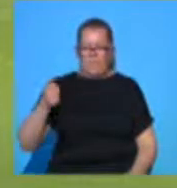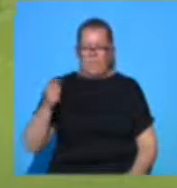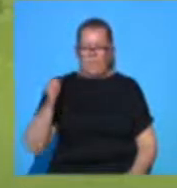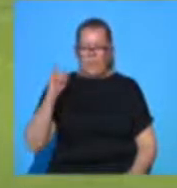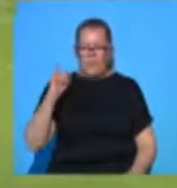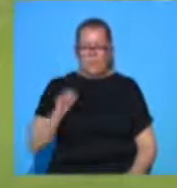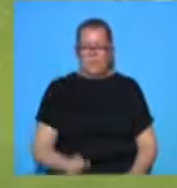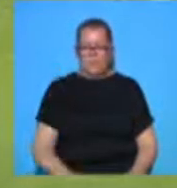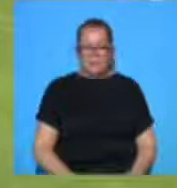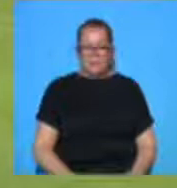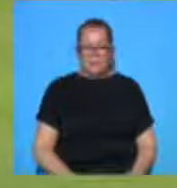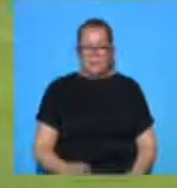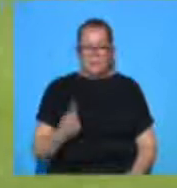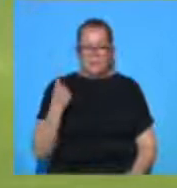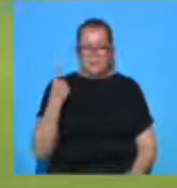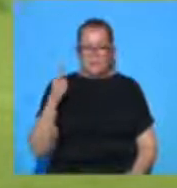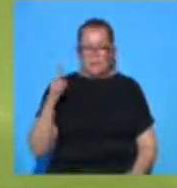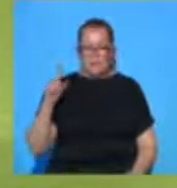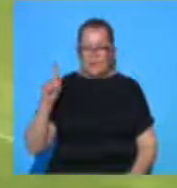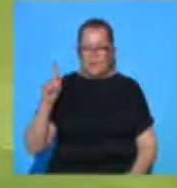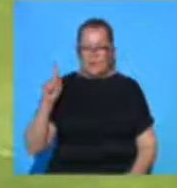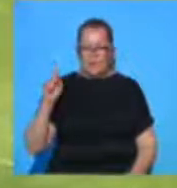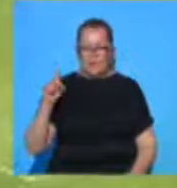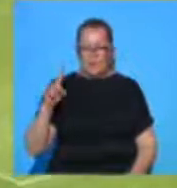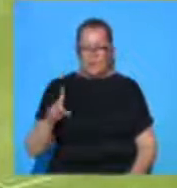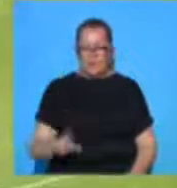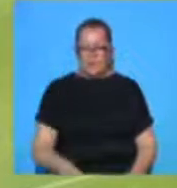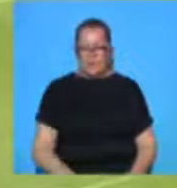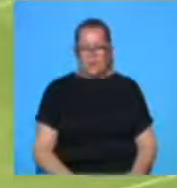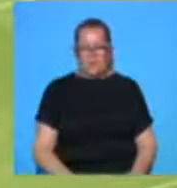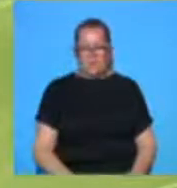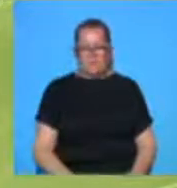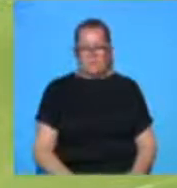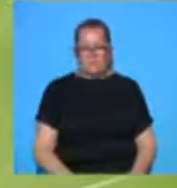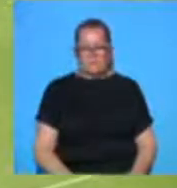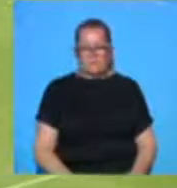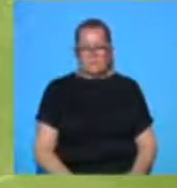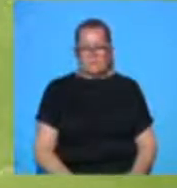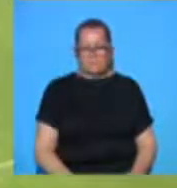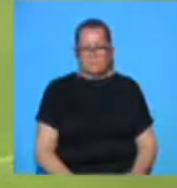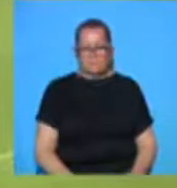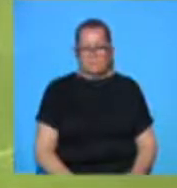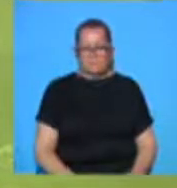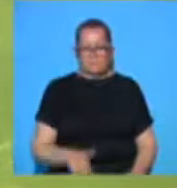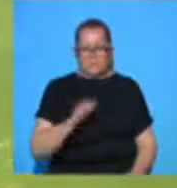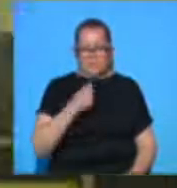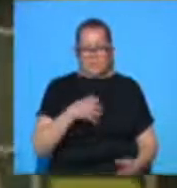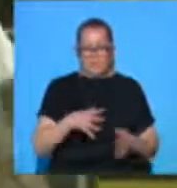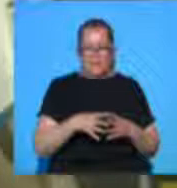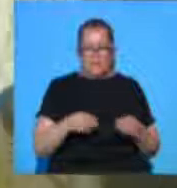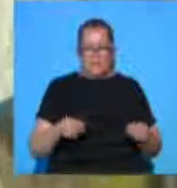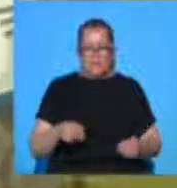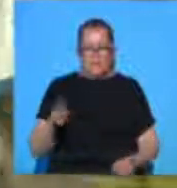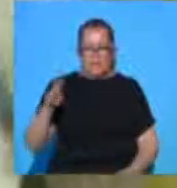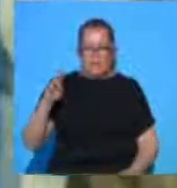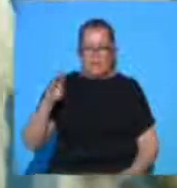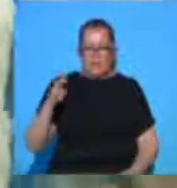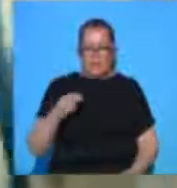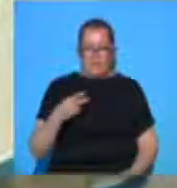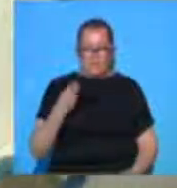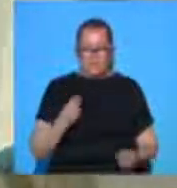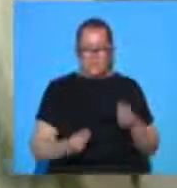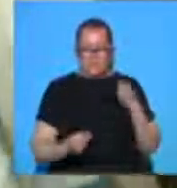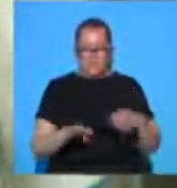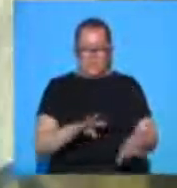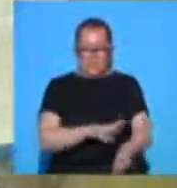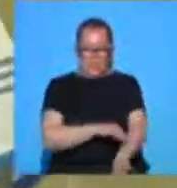minutul 61 a înscris un eurogol care a anunțat revirimentul universității. Fără a mai avea nimic de pierdut, oamenii lui Reghe s-au jucat cu emoțiile